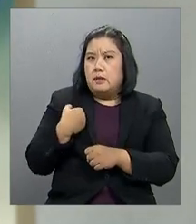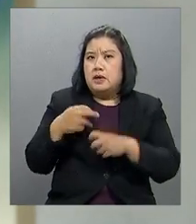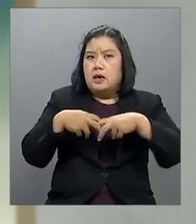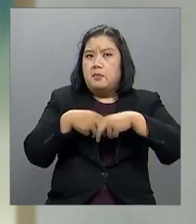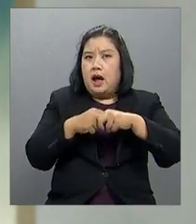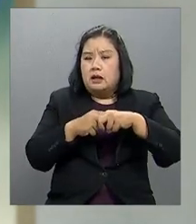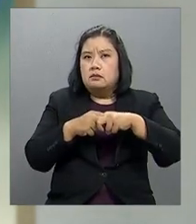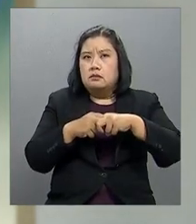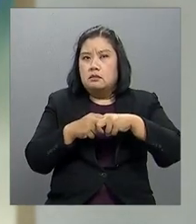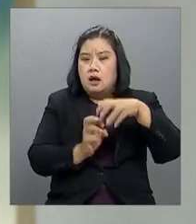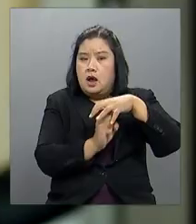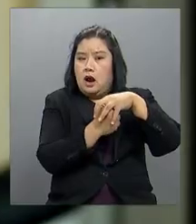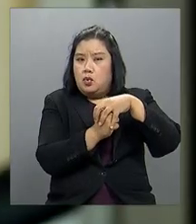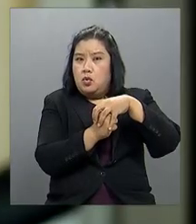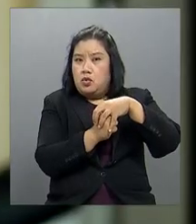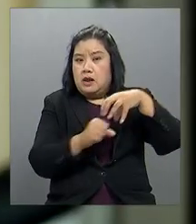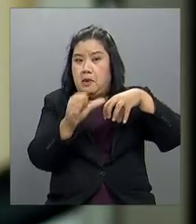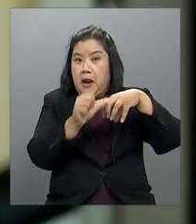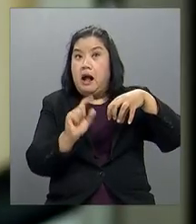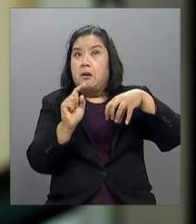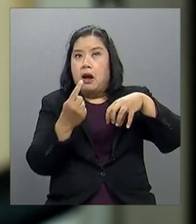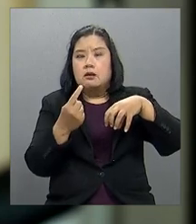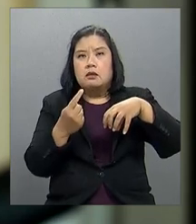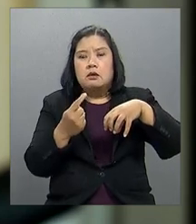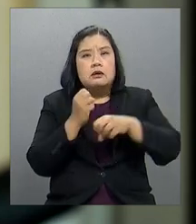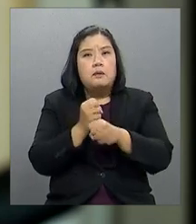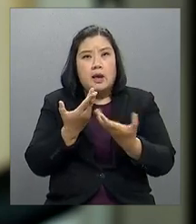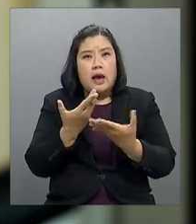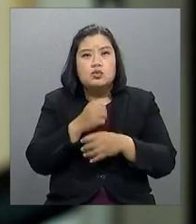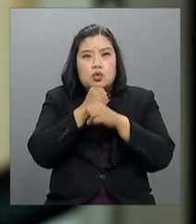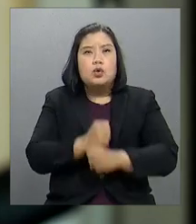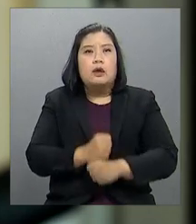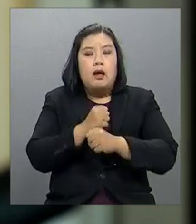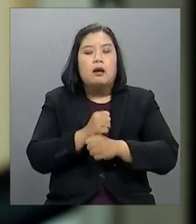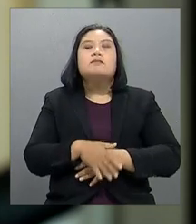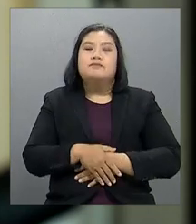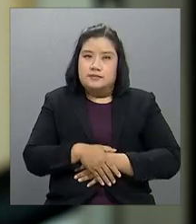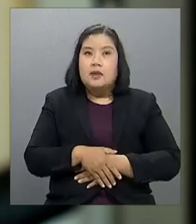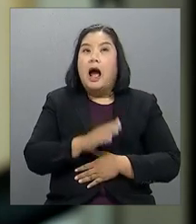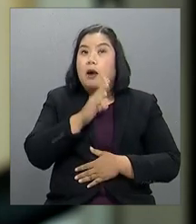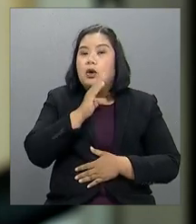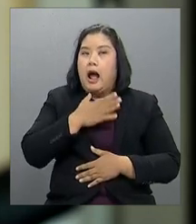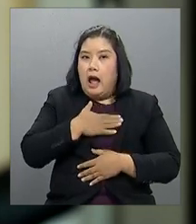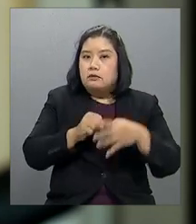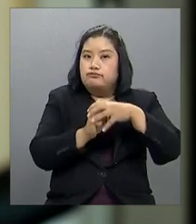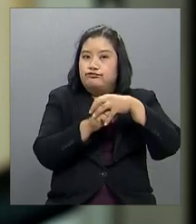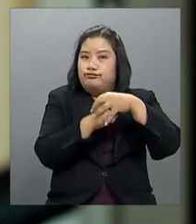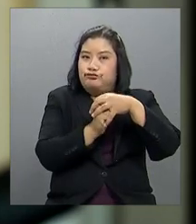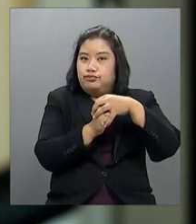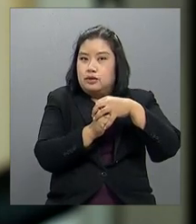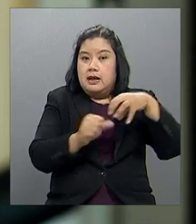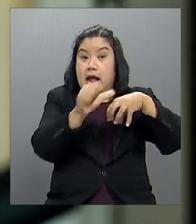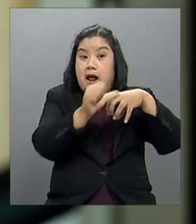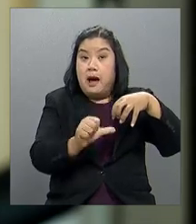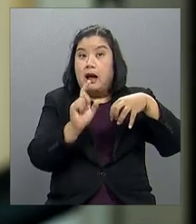บ่อยก็คือในผู้สูงอายุเลยใช่ไหมคะ ค่ะโดยส่วนมากการจะผ่าตัดเปลี่ยนนะคะเปลี่ยนทั้งข้อเนี่ยโดยสามารถจะพบในผู้สูงอายุนะ